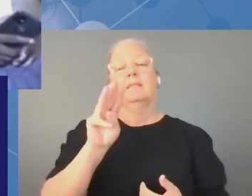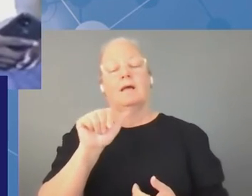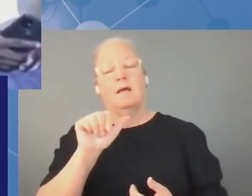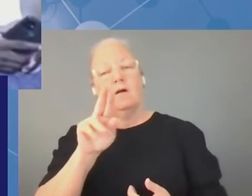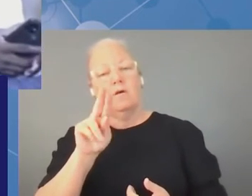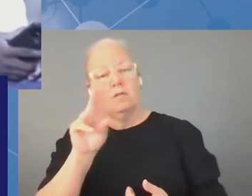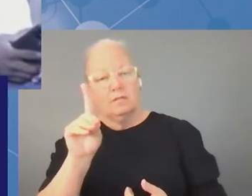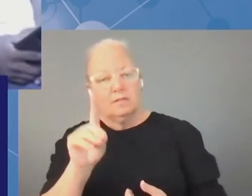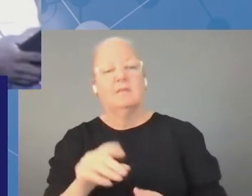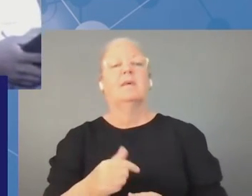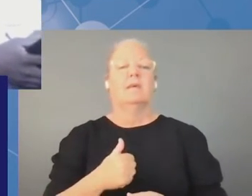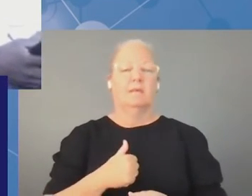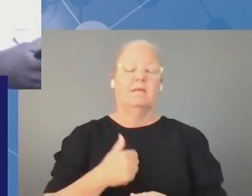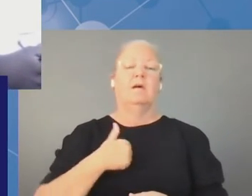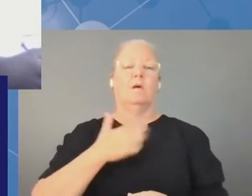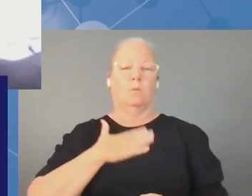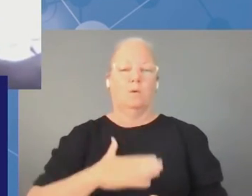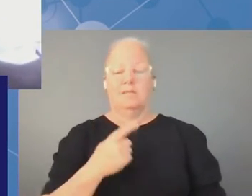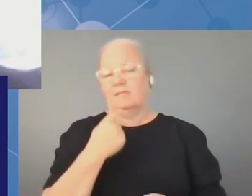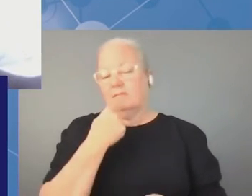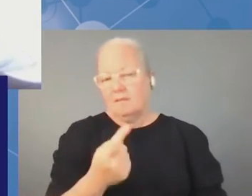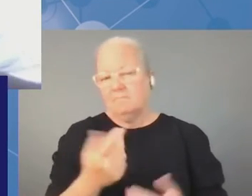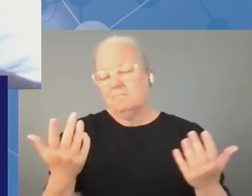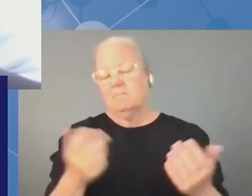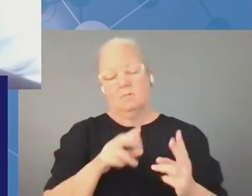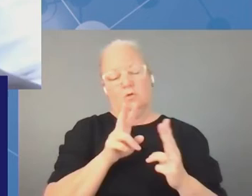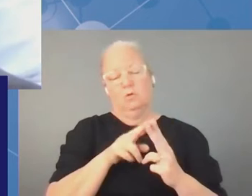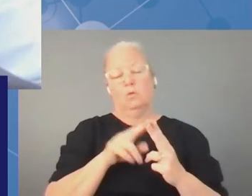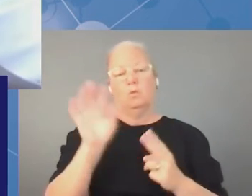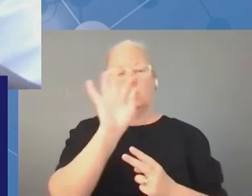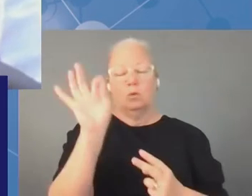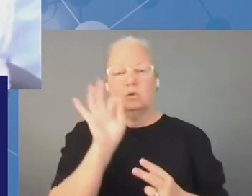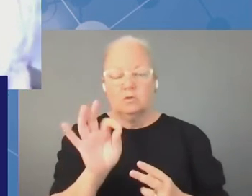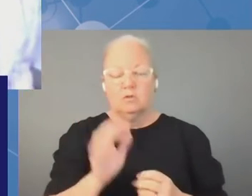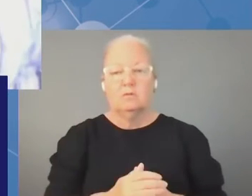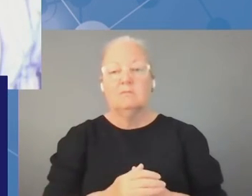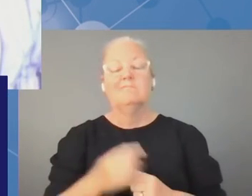представляю один из технических вузов в своей стране. Вопрос.